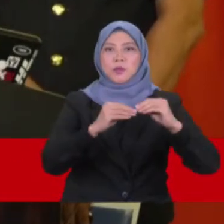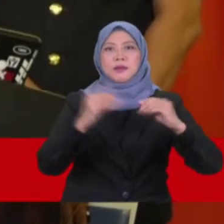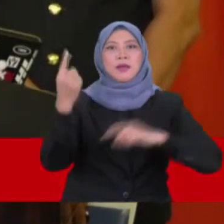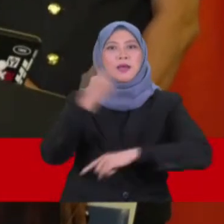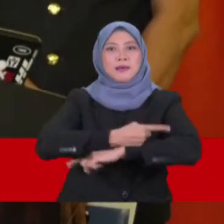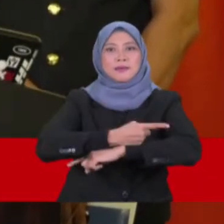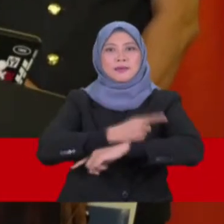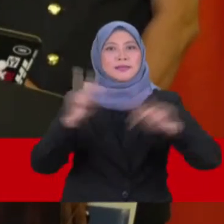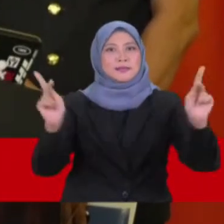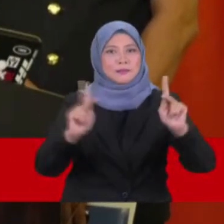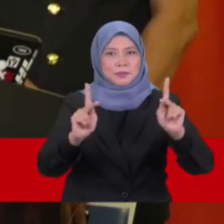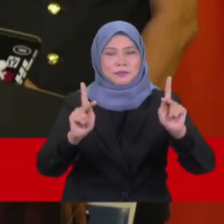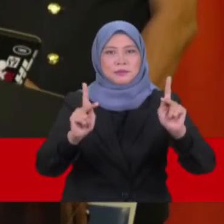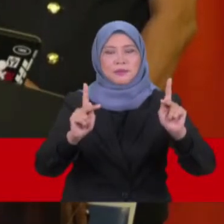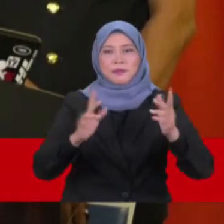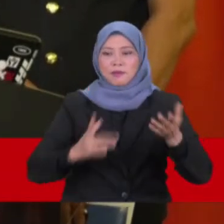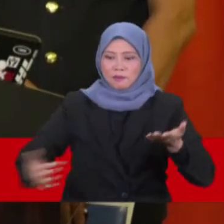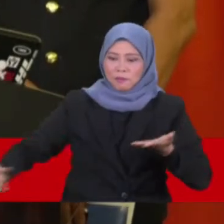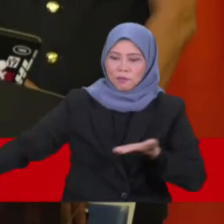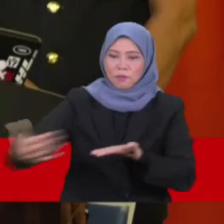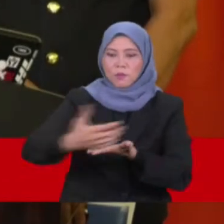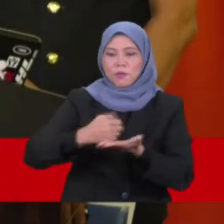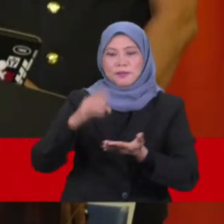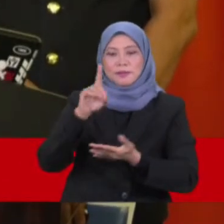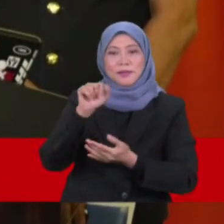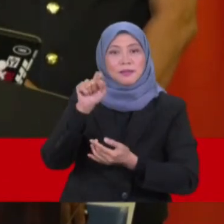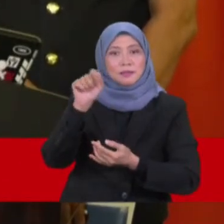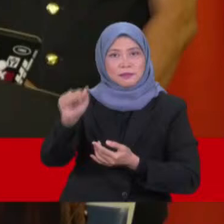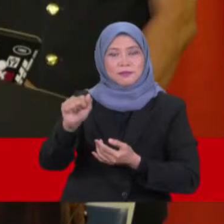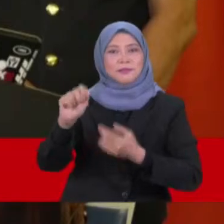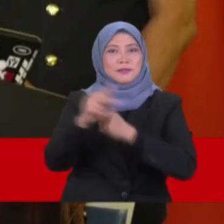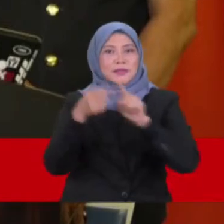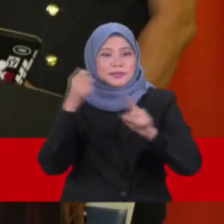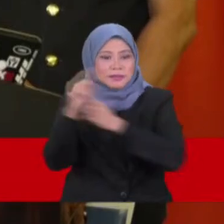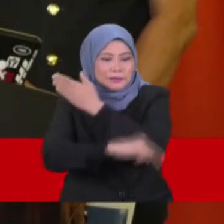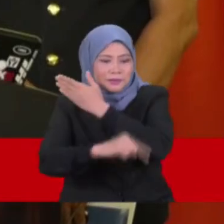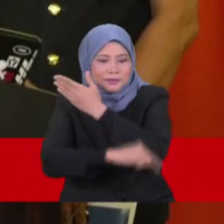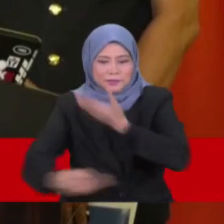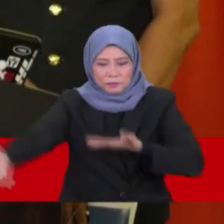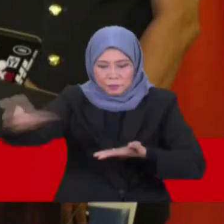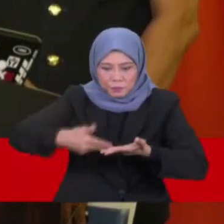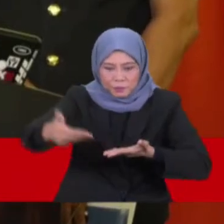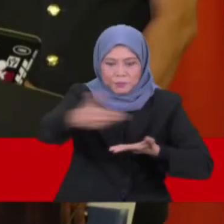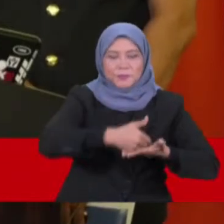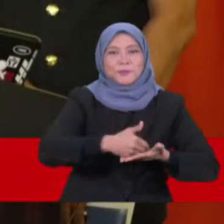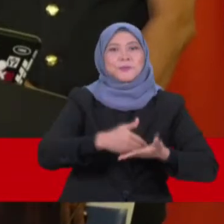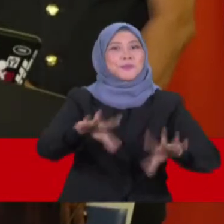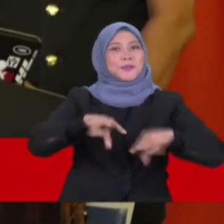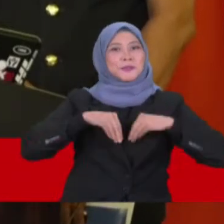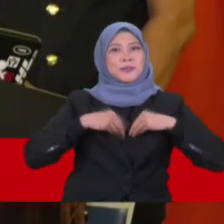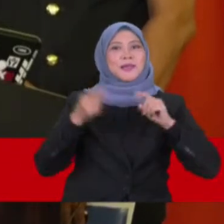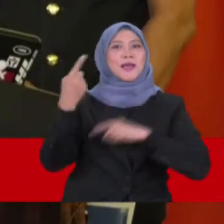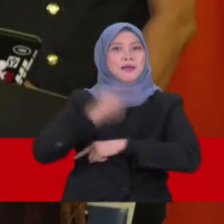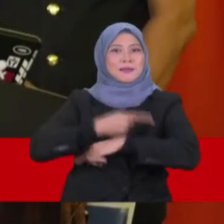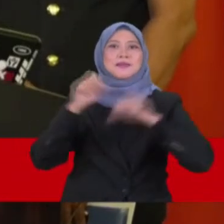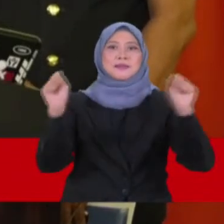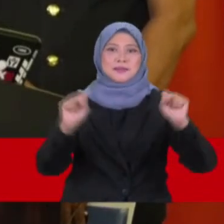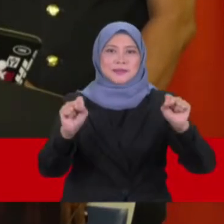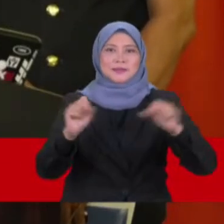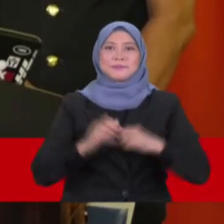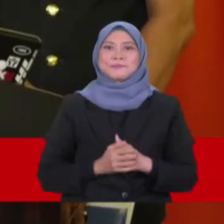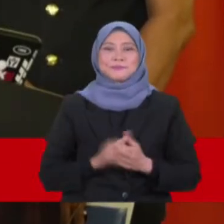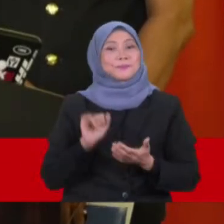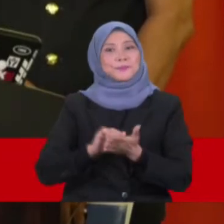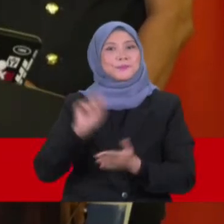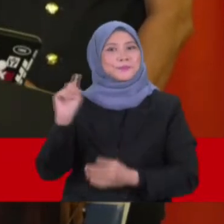Khamis setelah data-data pelaksanaan dari negeri-negeri diterima pada hari Selasa. Sekian,